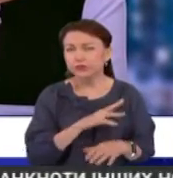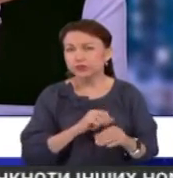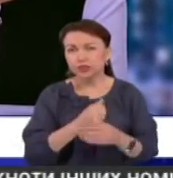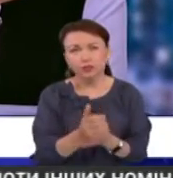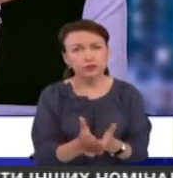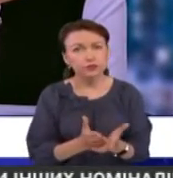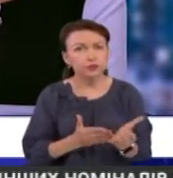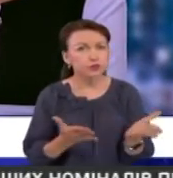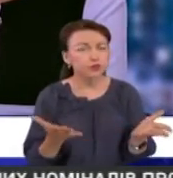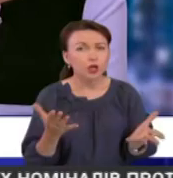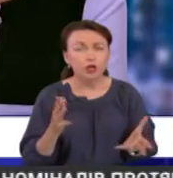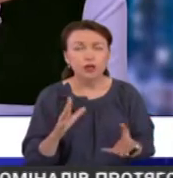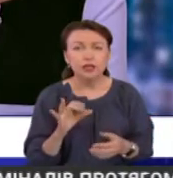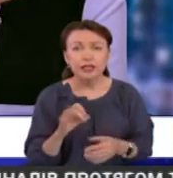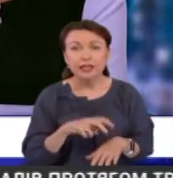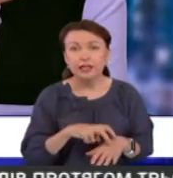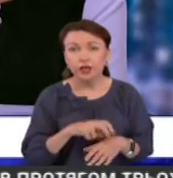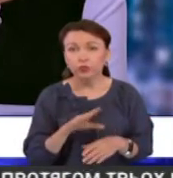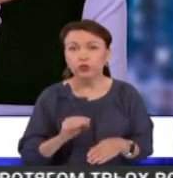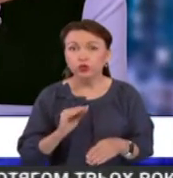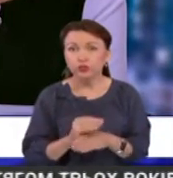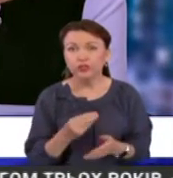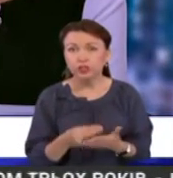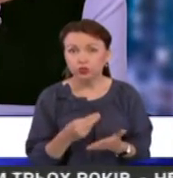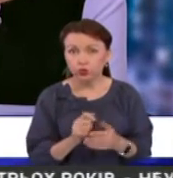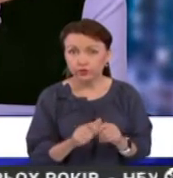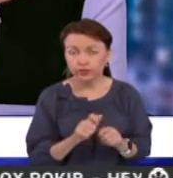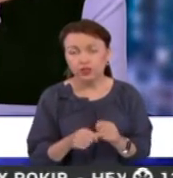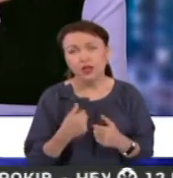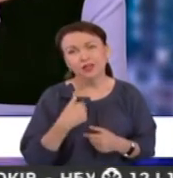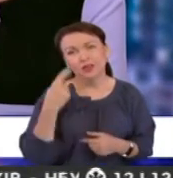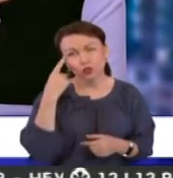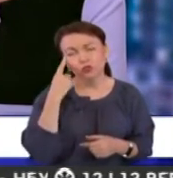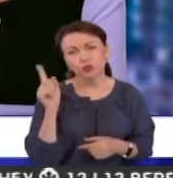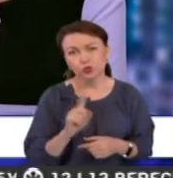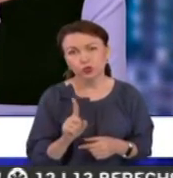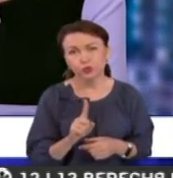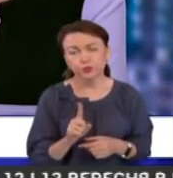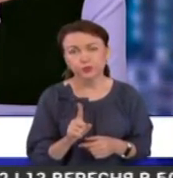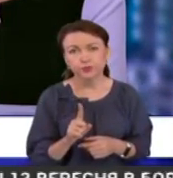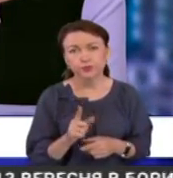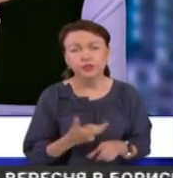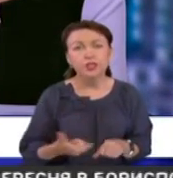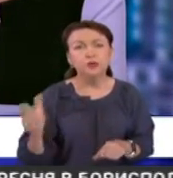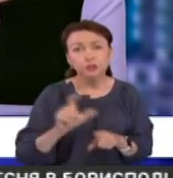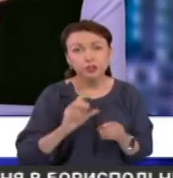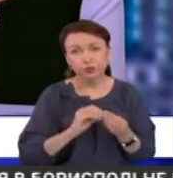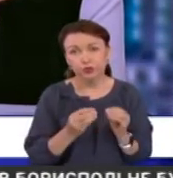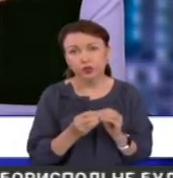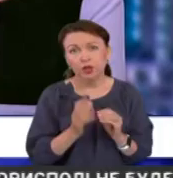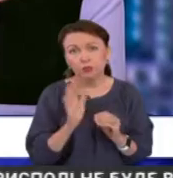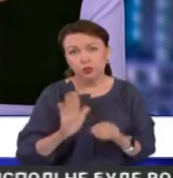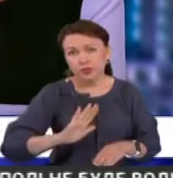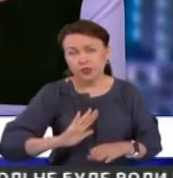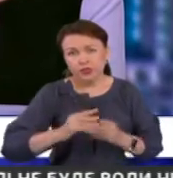йому буде з чим працювати, і лікар буде дофінансований, я думаю, що ну, більшість проблем буде просто